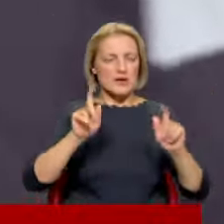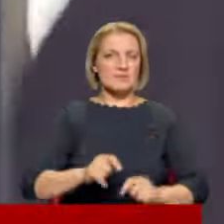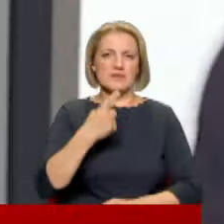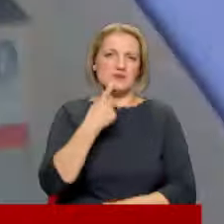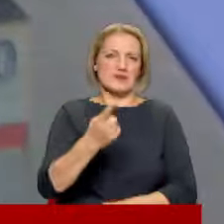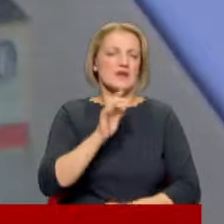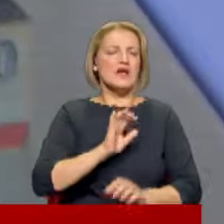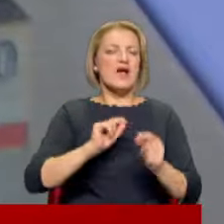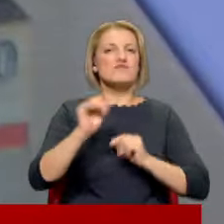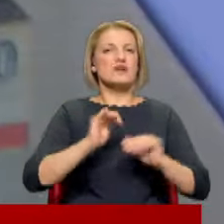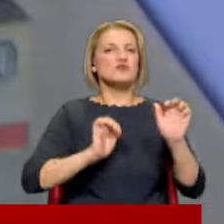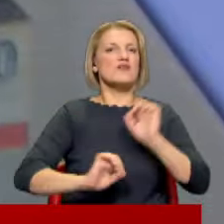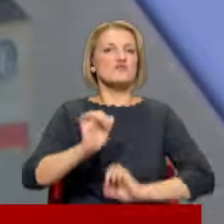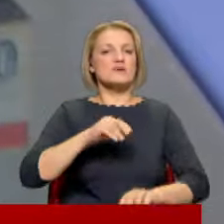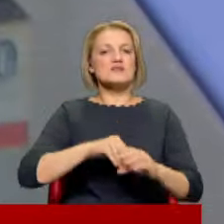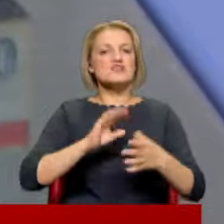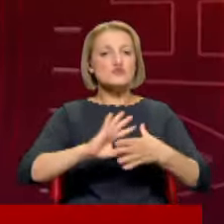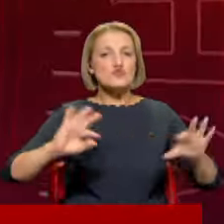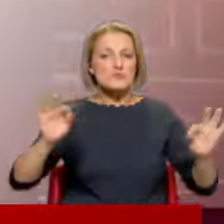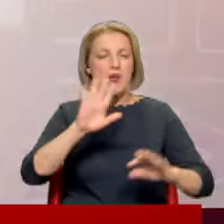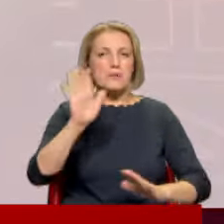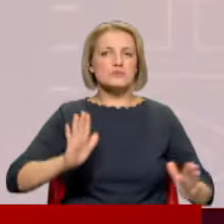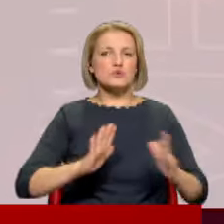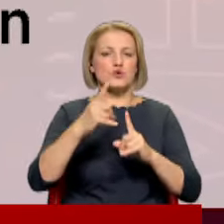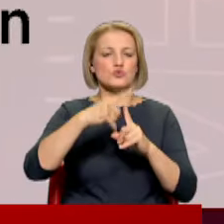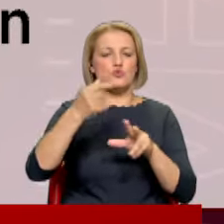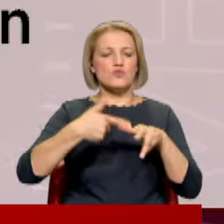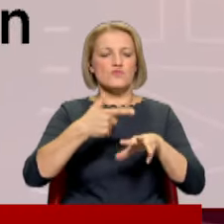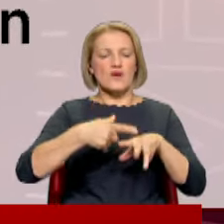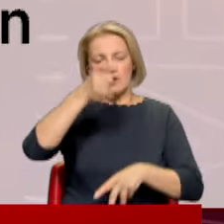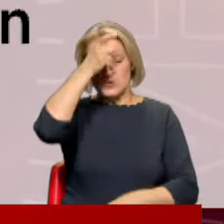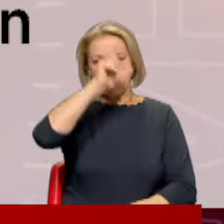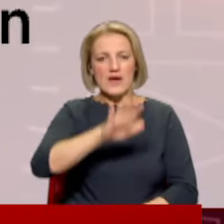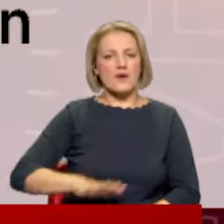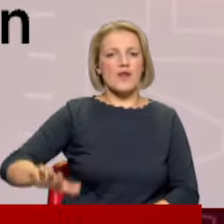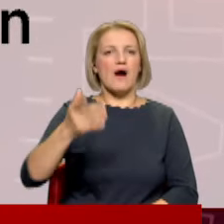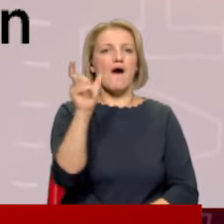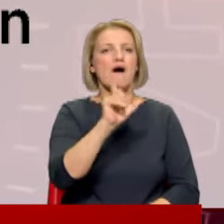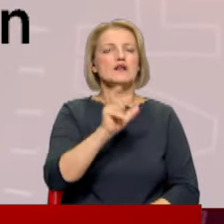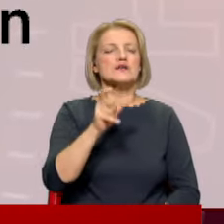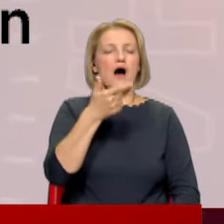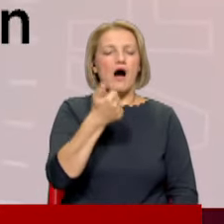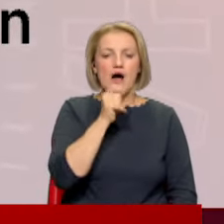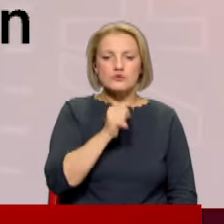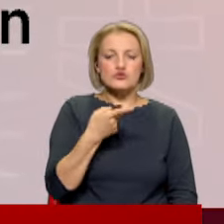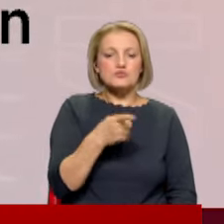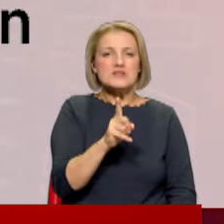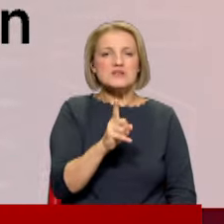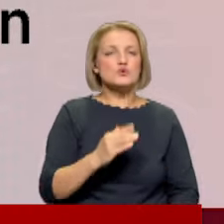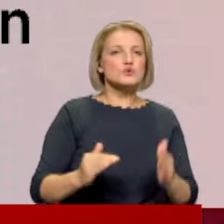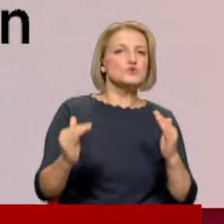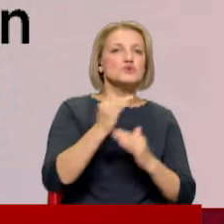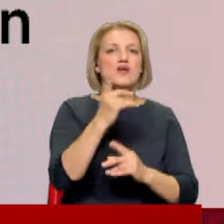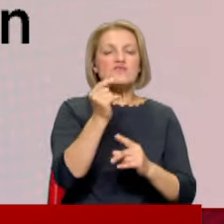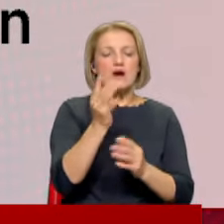enflasyon savunması için kurduğu her cümle tepki çekti. TÜFE'yi Türkiye genelinde aylık 600 binin üzerinde fiyatı derleyerek